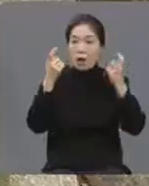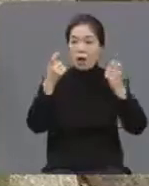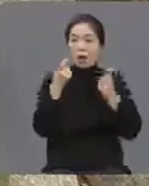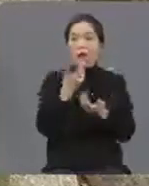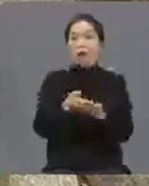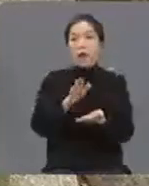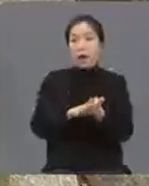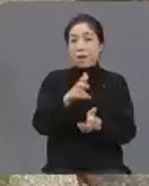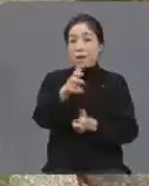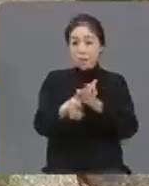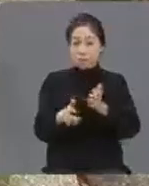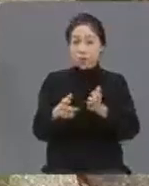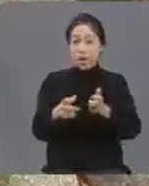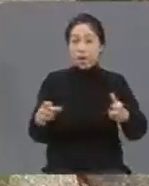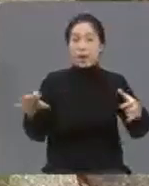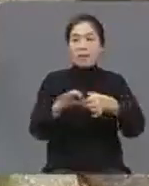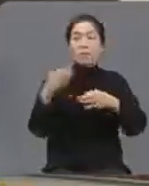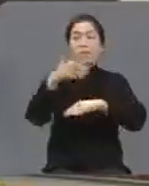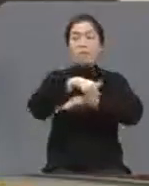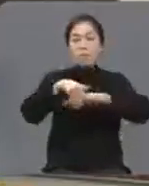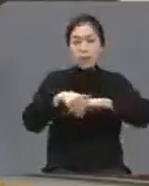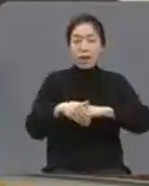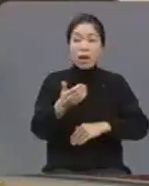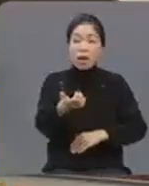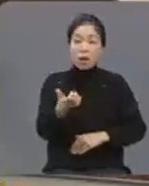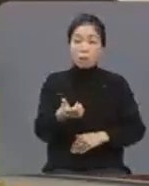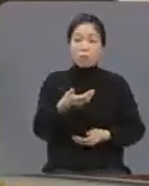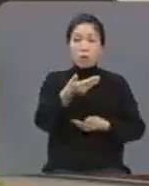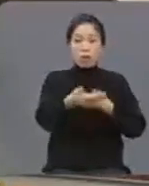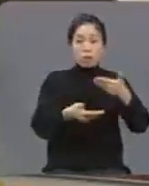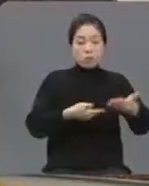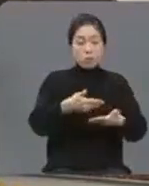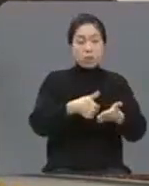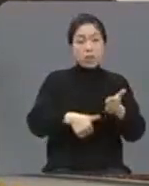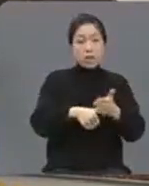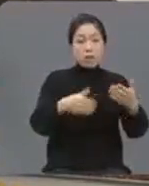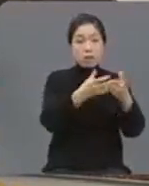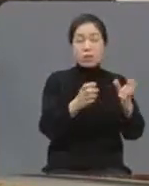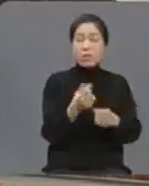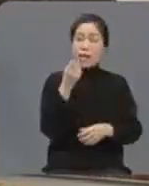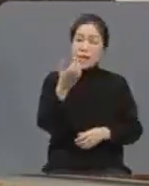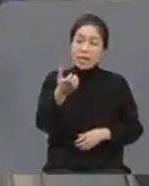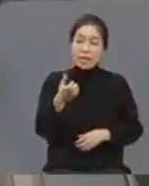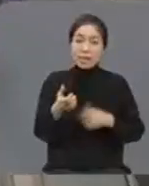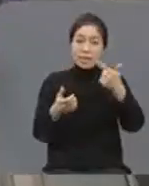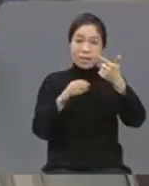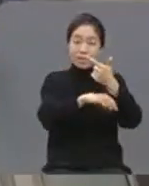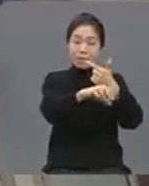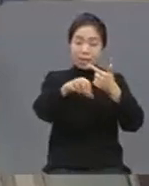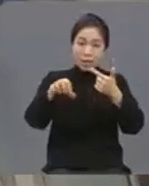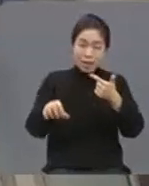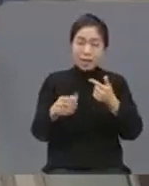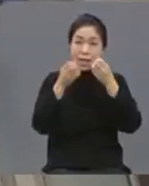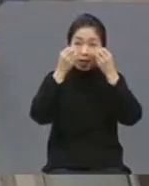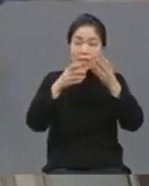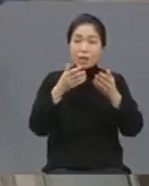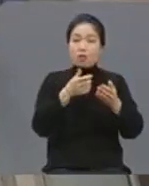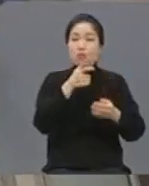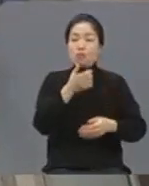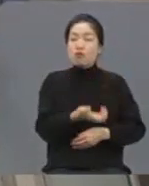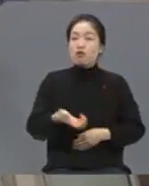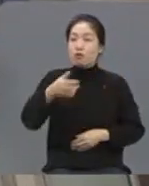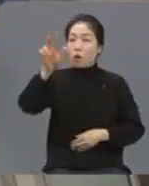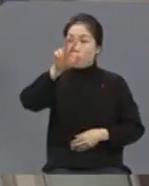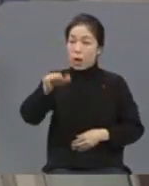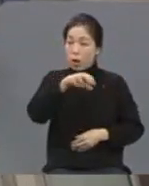협력하기로 했습니다 앞서 산업통상자원부는 지난 달 곡성군에 포함한 여섯 개 자치 단체를 신규 양수 발전소